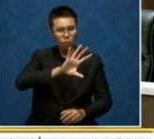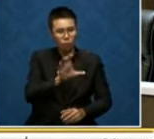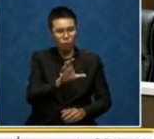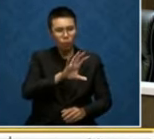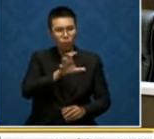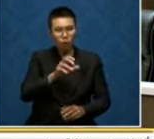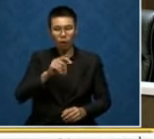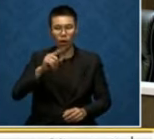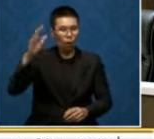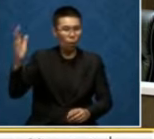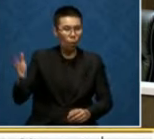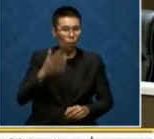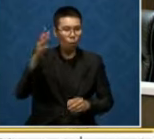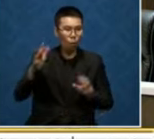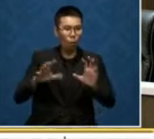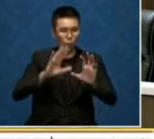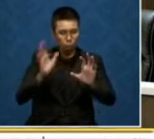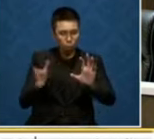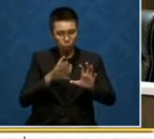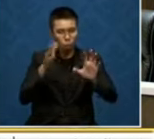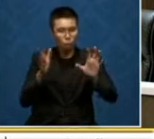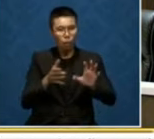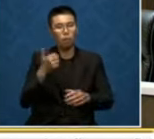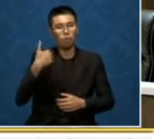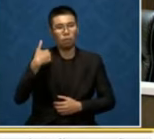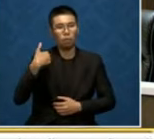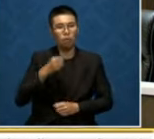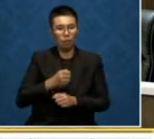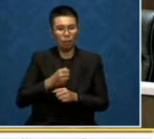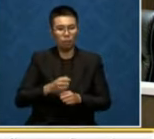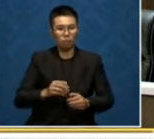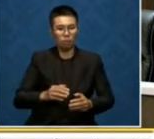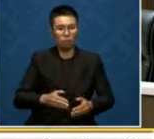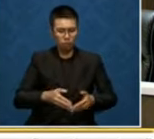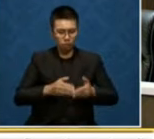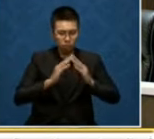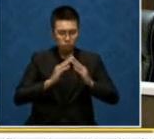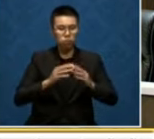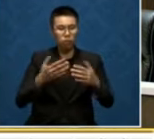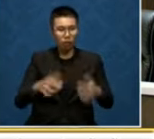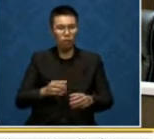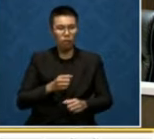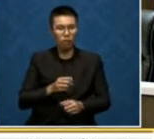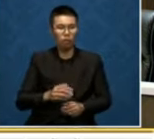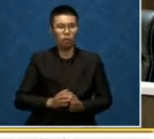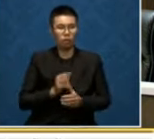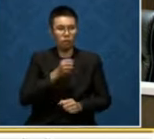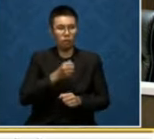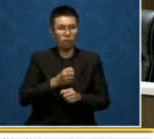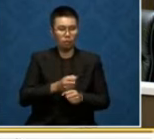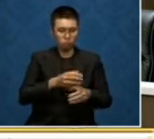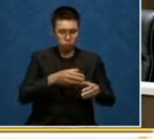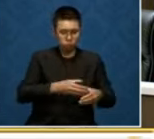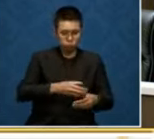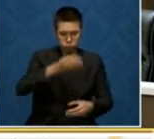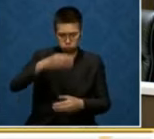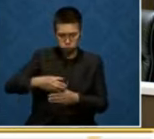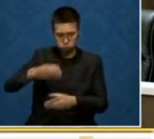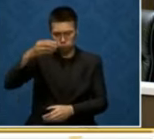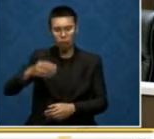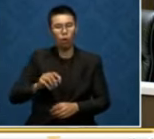อำเภอบำเหน็จณรงค์อำเภอซับใหญ่มีการก่อสร้างไปแล้วมากกว่า 100ต้นครับและกำลังจะก่อสร้างอีก